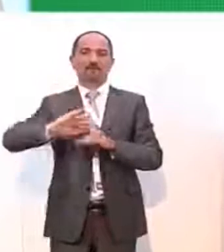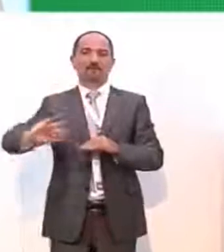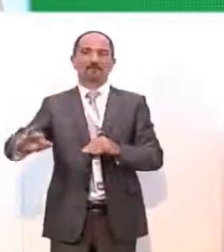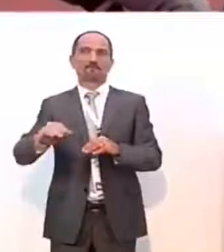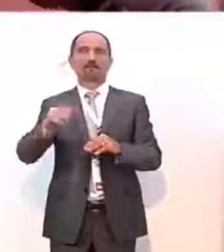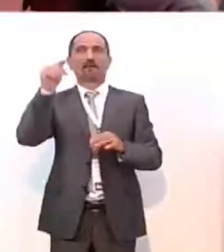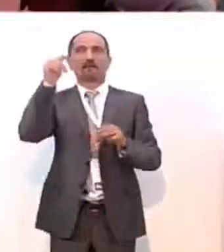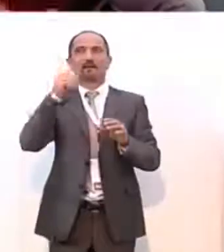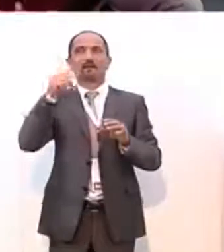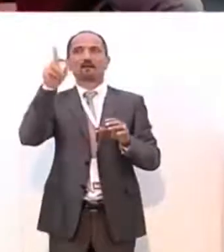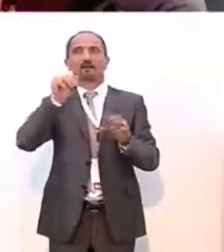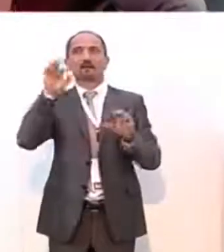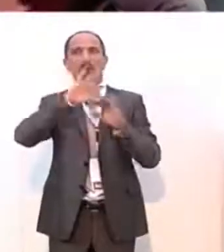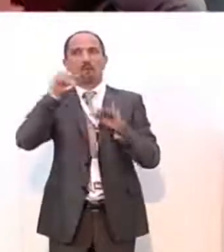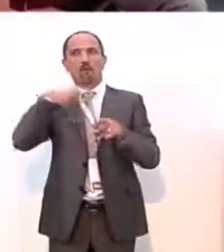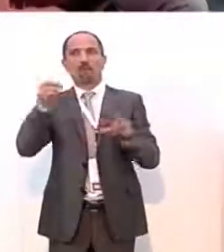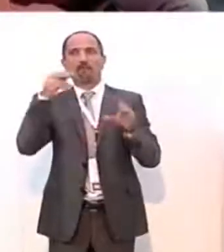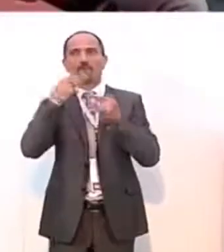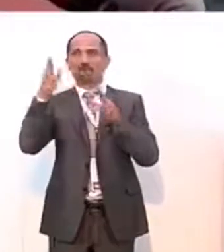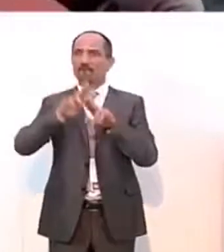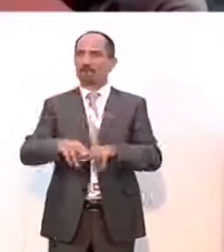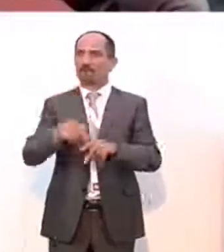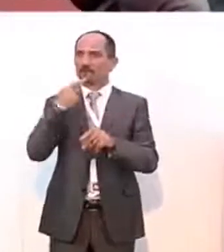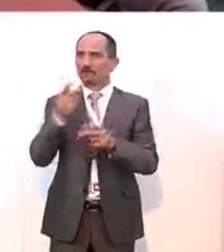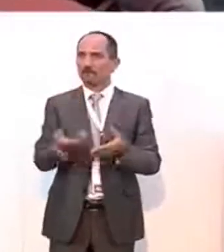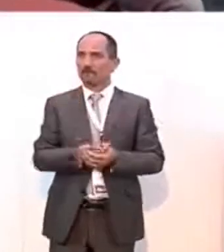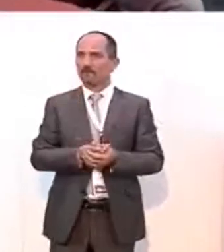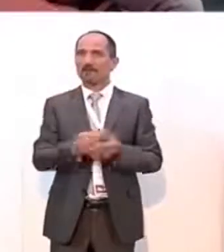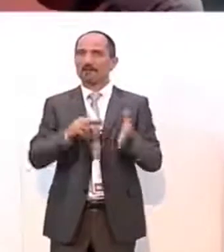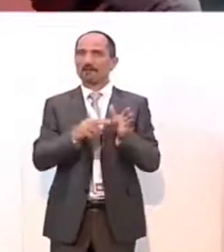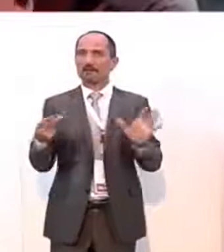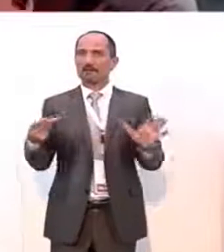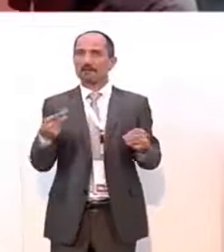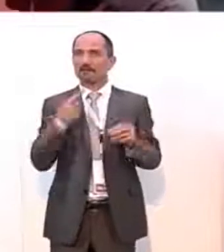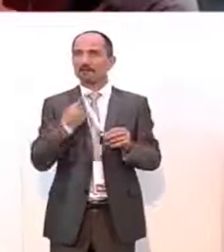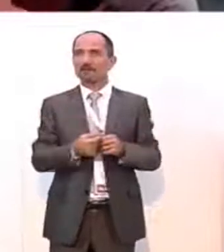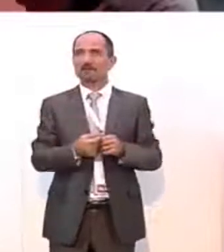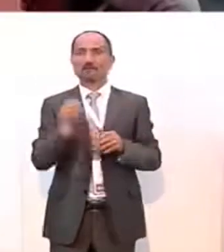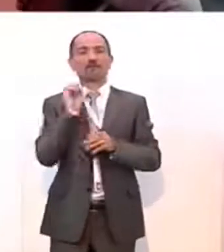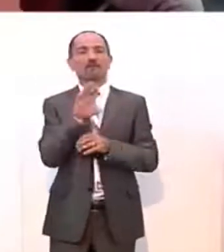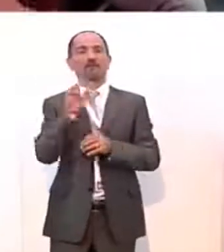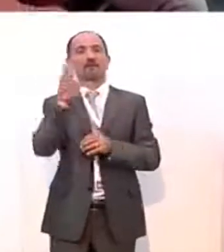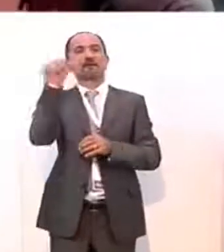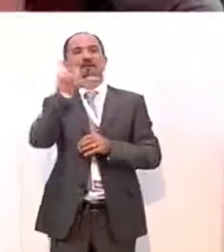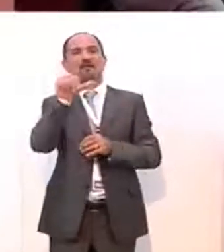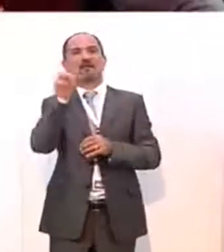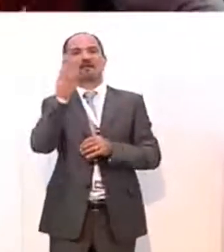Bellanova, si fermi un istante qua perché prima nel backstage, come si dice tecnicamente, parlavo con la professoressa